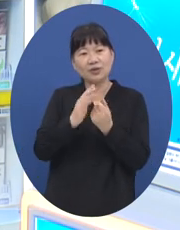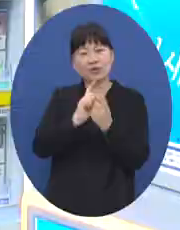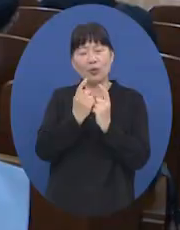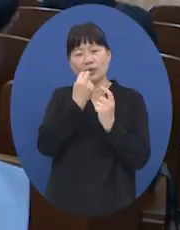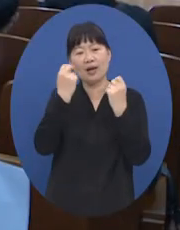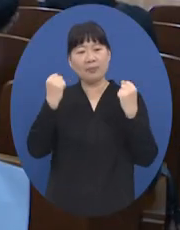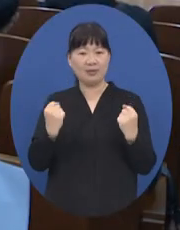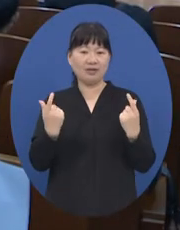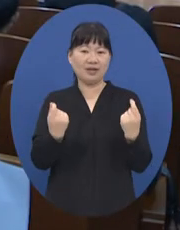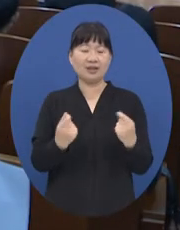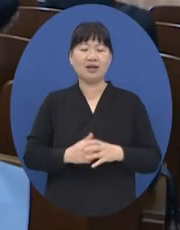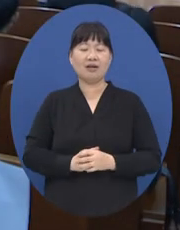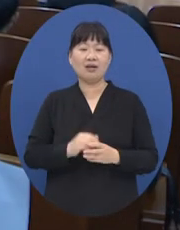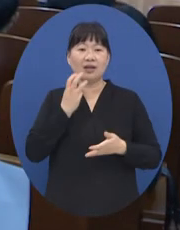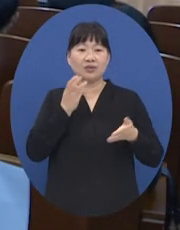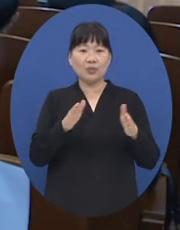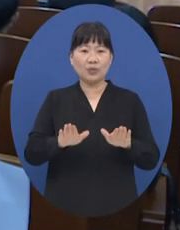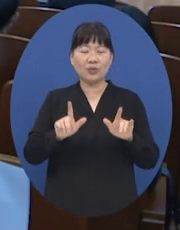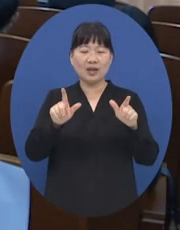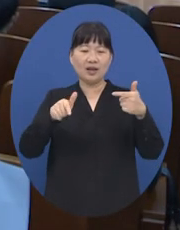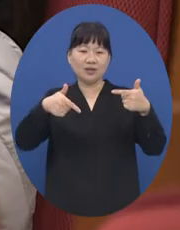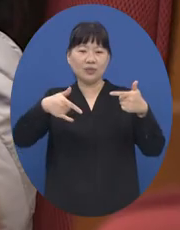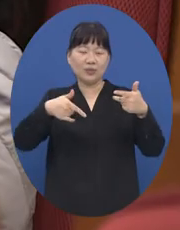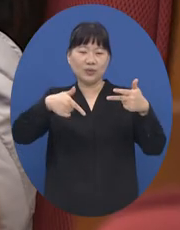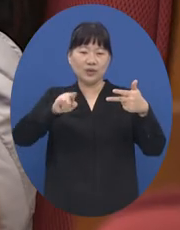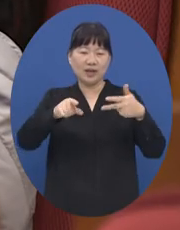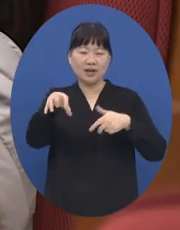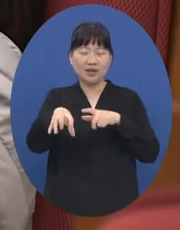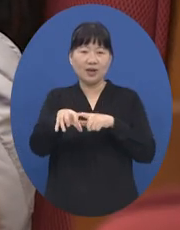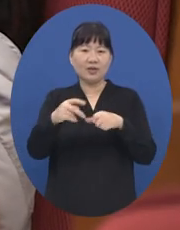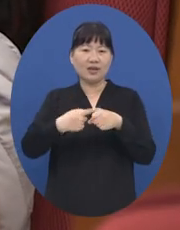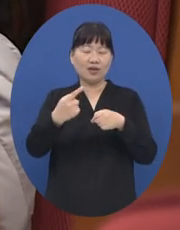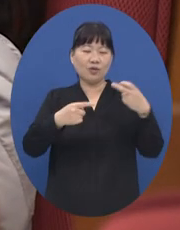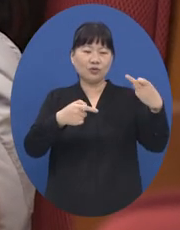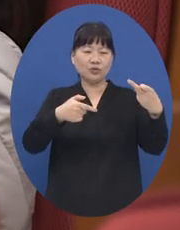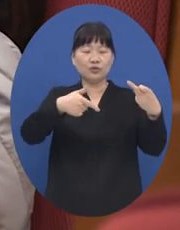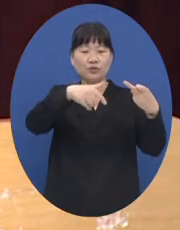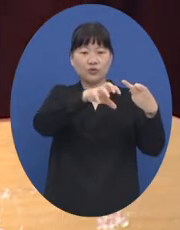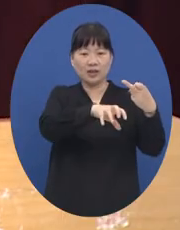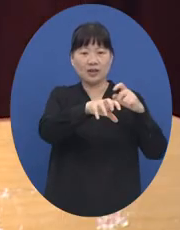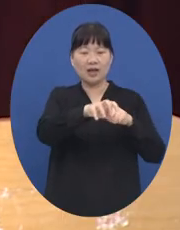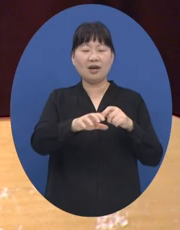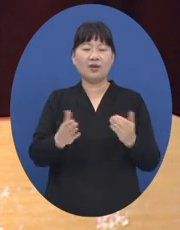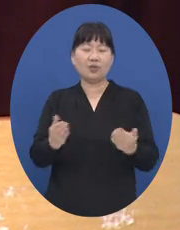것 같아요. 경기도는 올해 7개 시군에서 내년 12개 시군으로